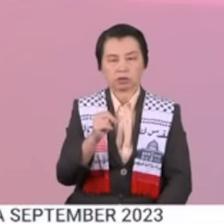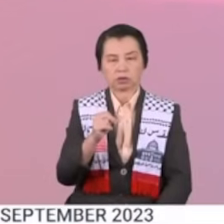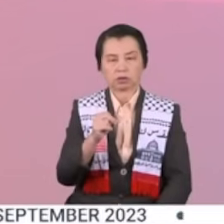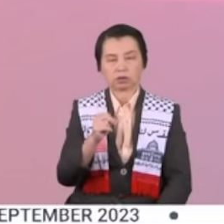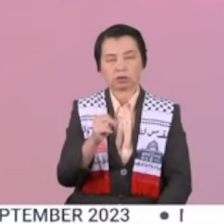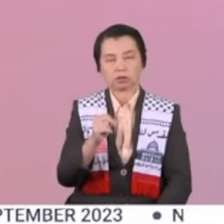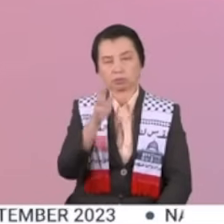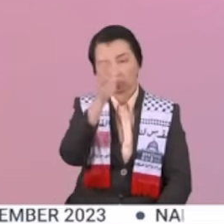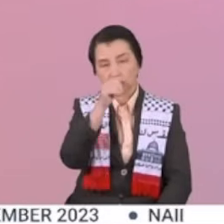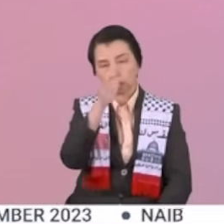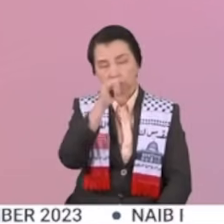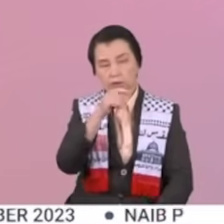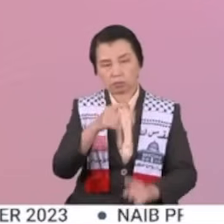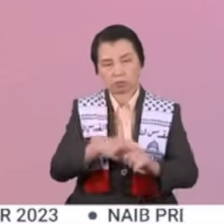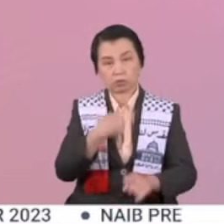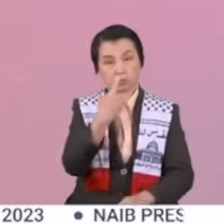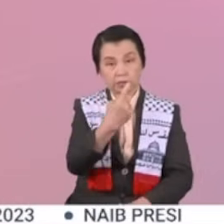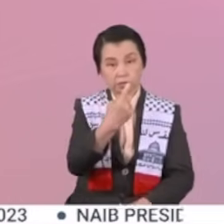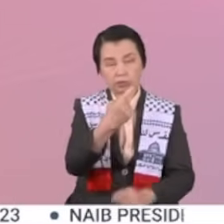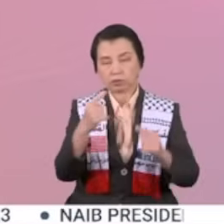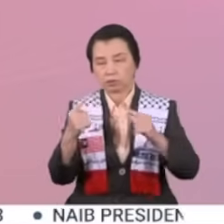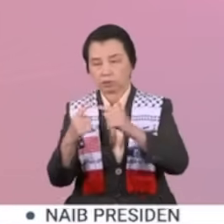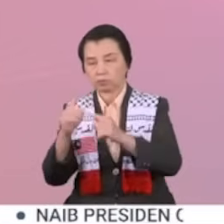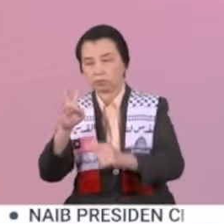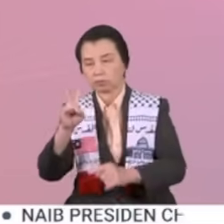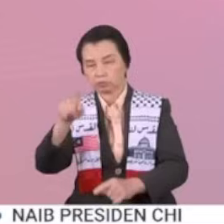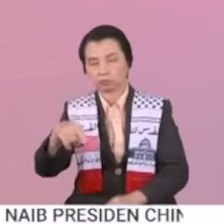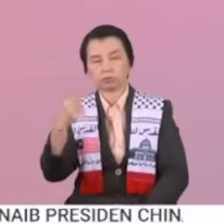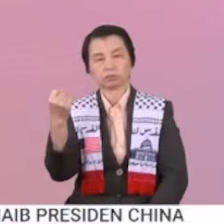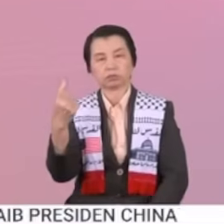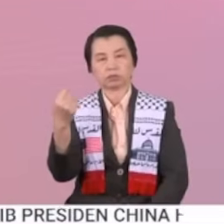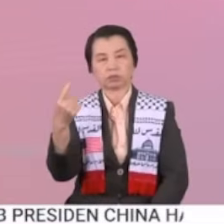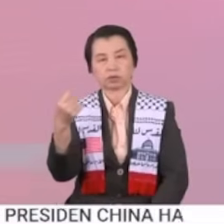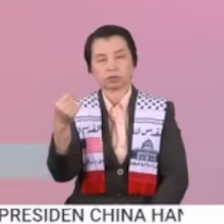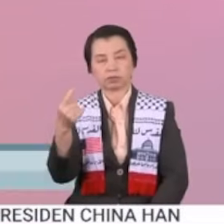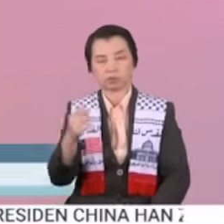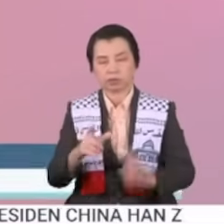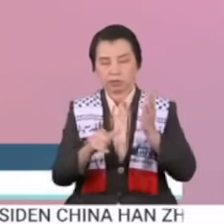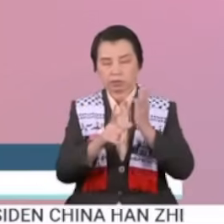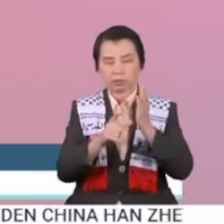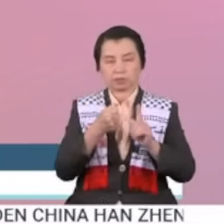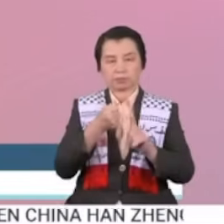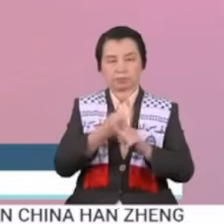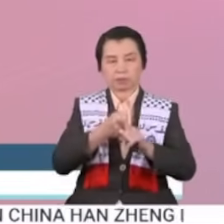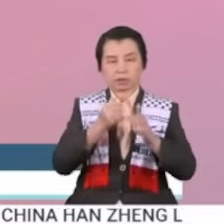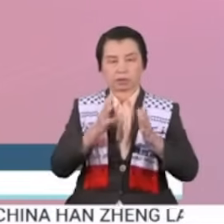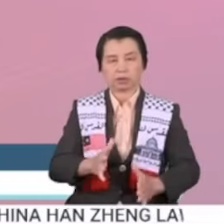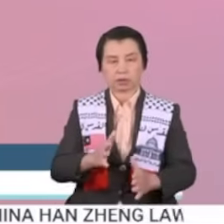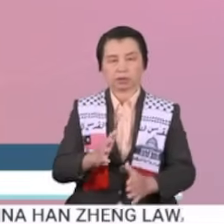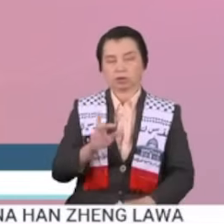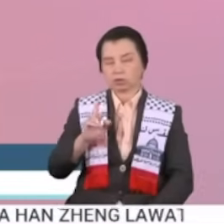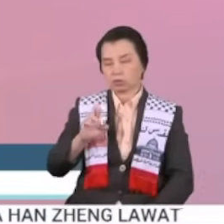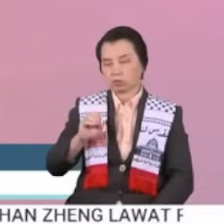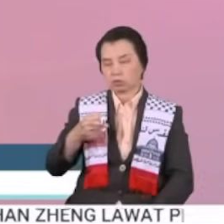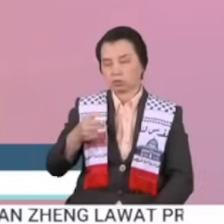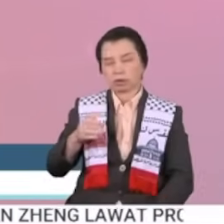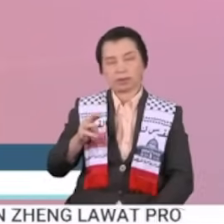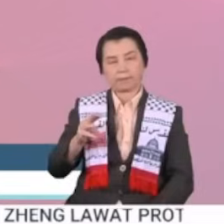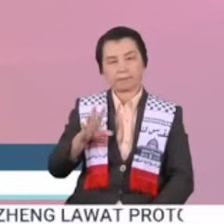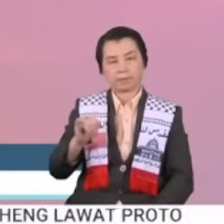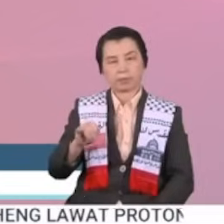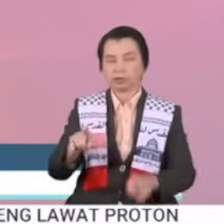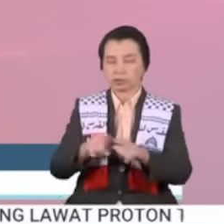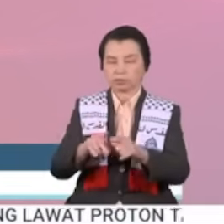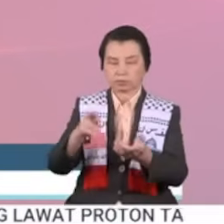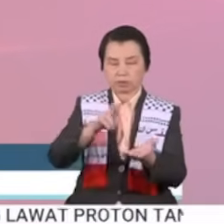kpdn Melaka sejak Januari hingga 7 November lalu menurut timbalan pengarah kpdn Melaka Rohimi Mohamad Zawawi